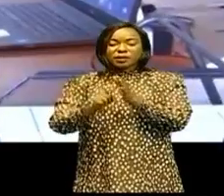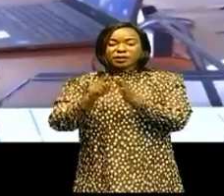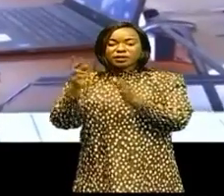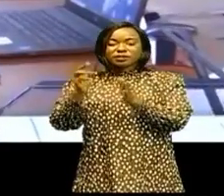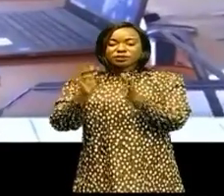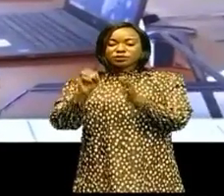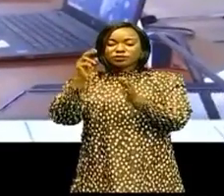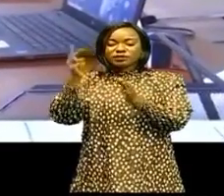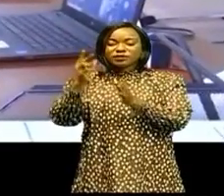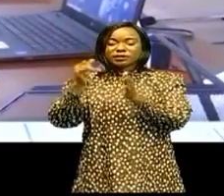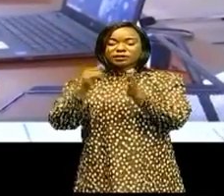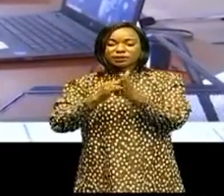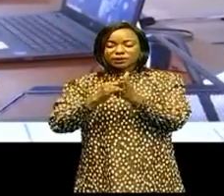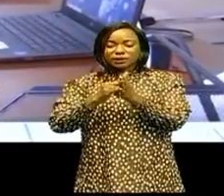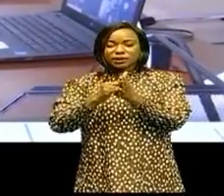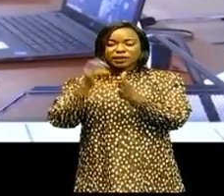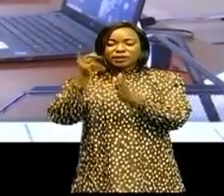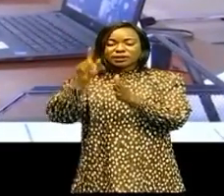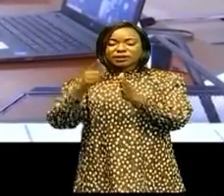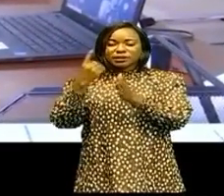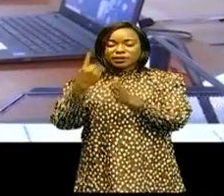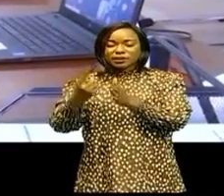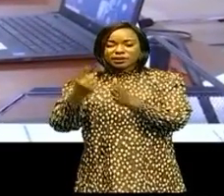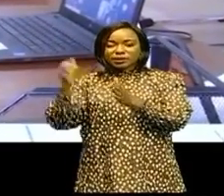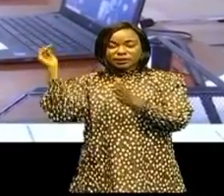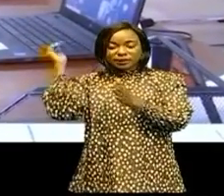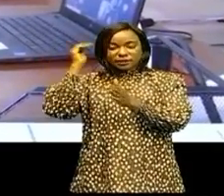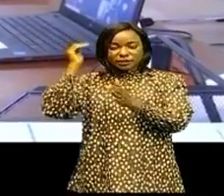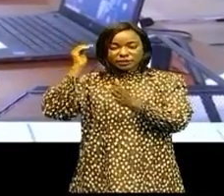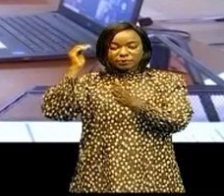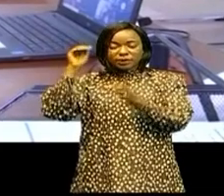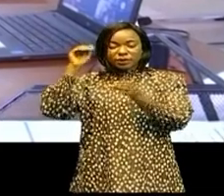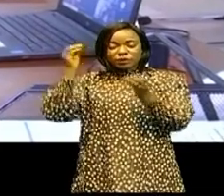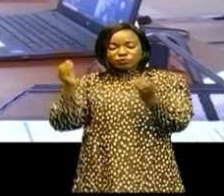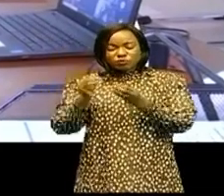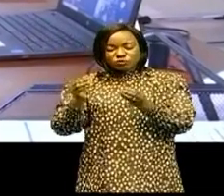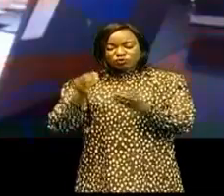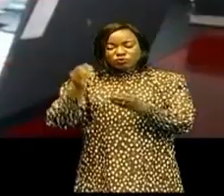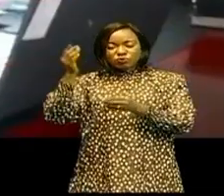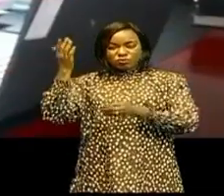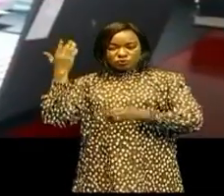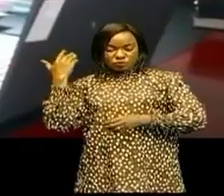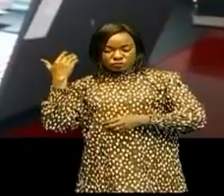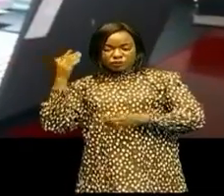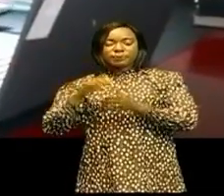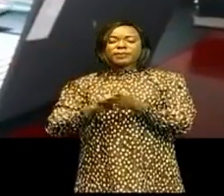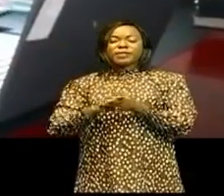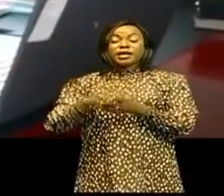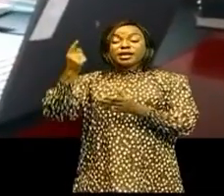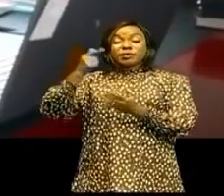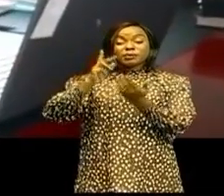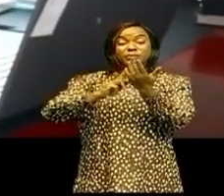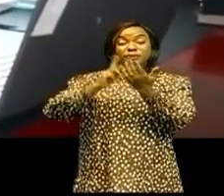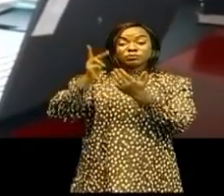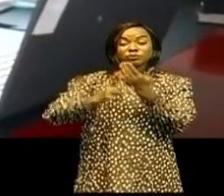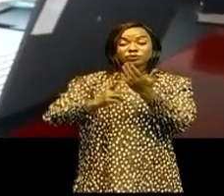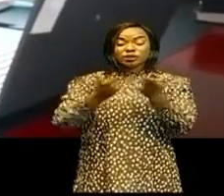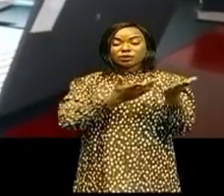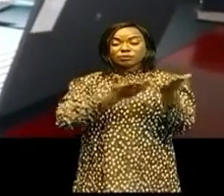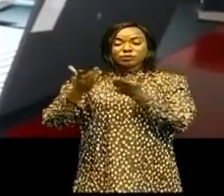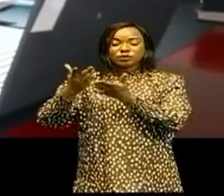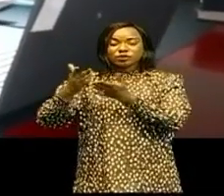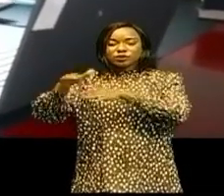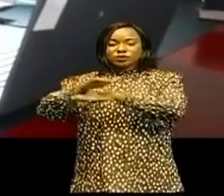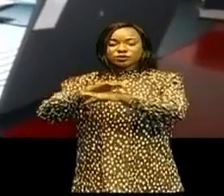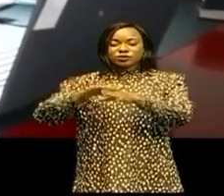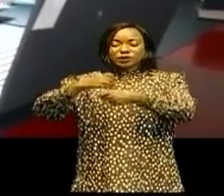15-026 du 31 décembre 2015 relative à l'eau. Le premier projet de décret a porté sur